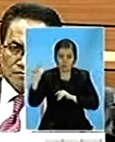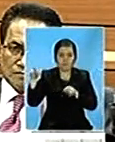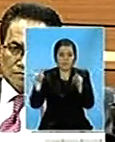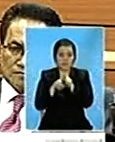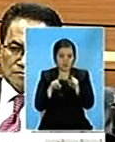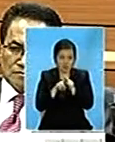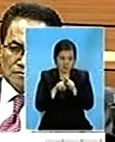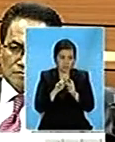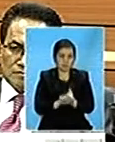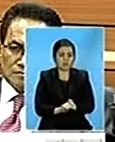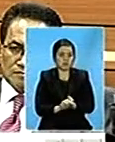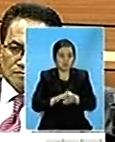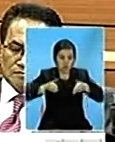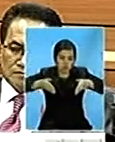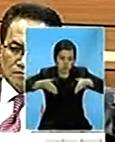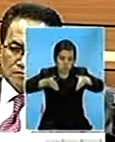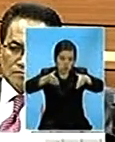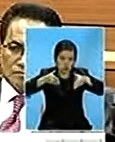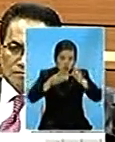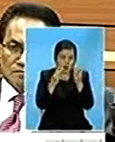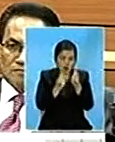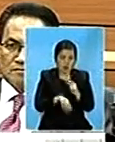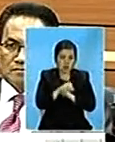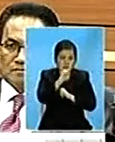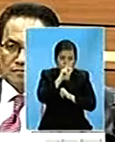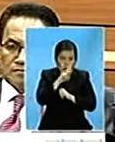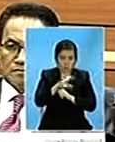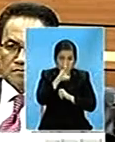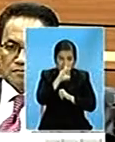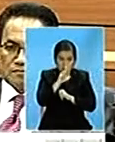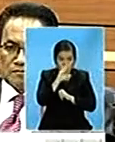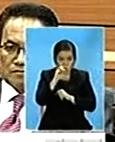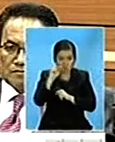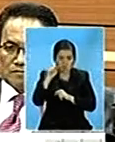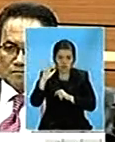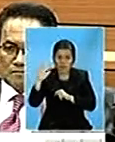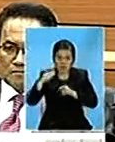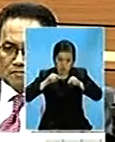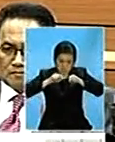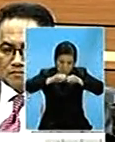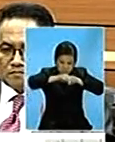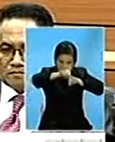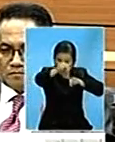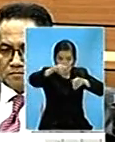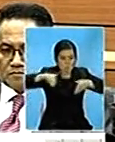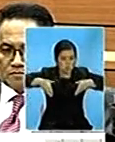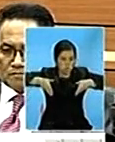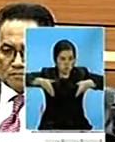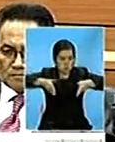ลักษณ์ทางหลวงชนบทหมายเลขสก3015ตลอดทั้งสายในช่ว